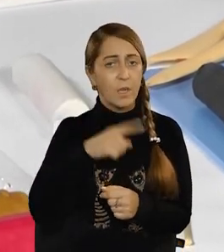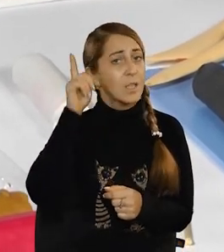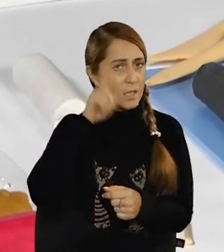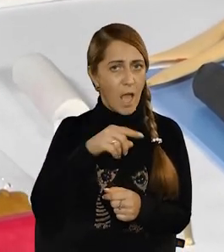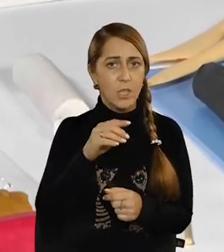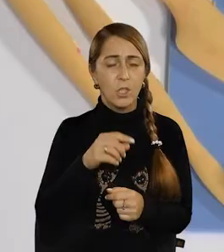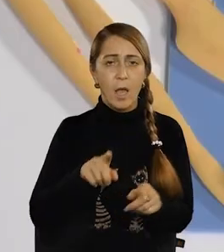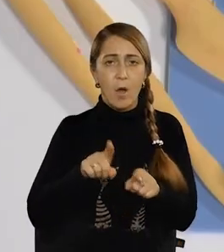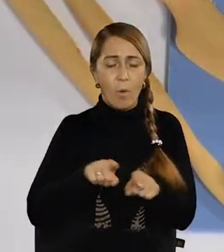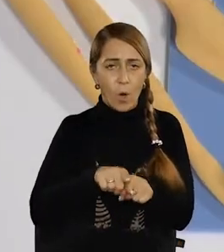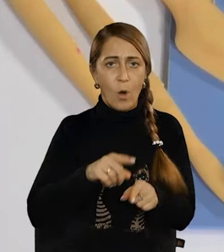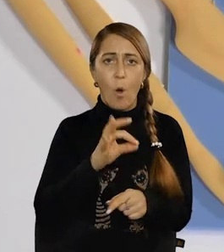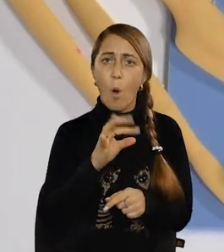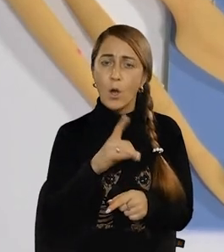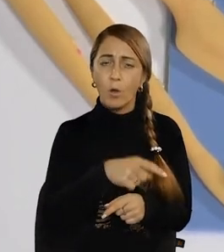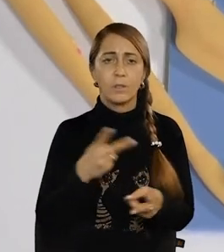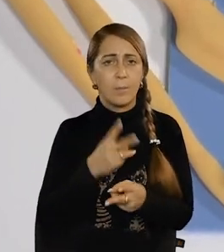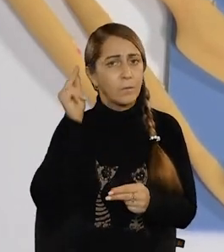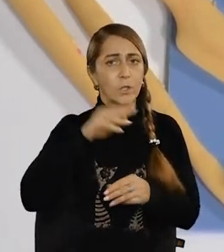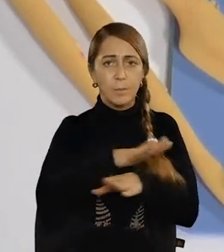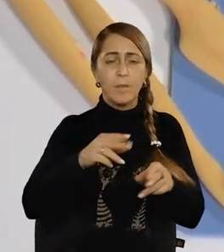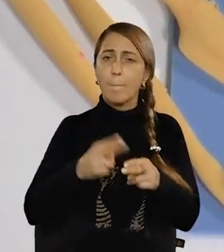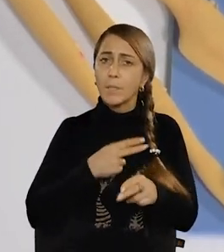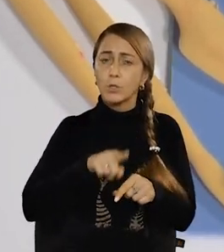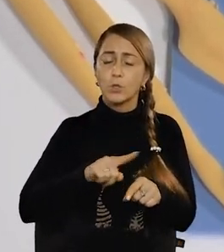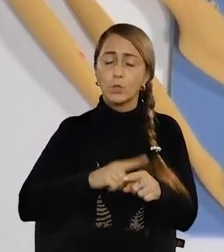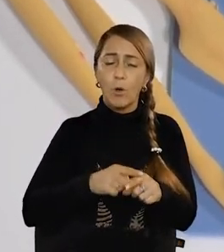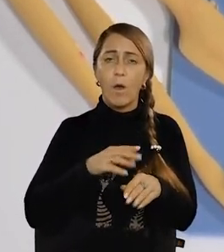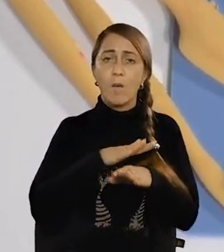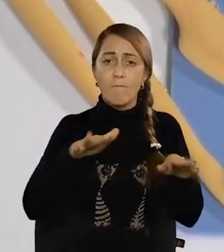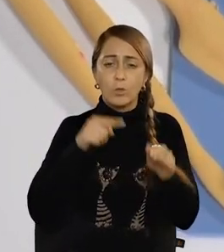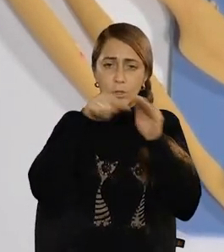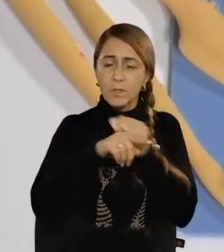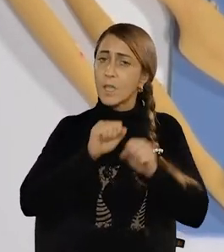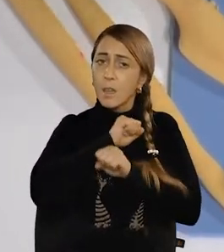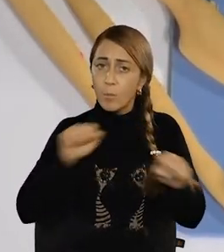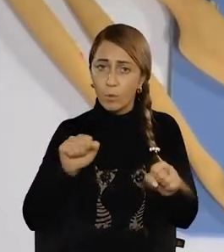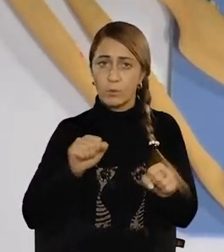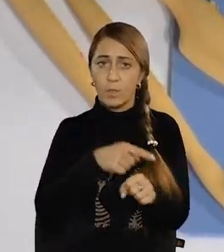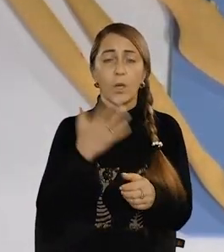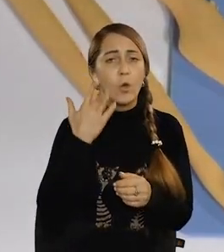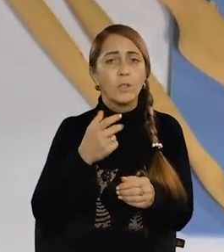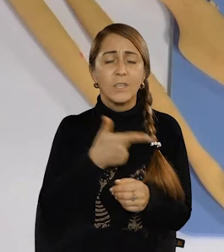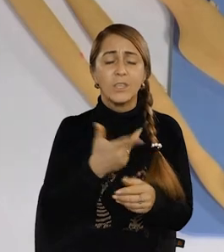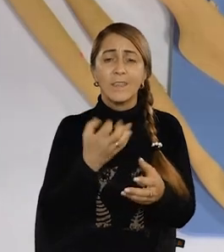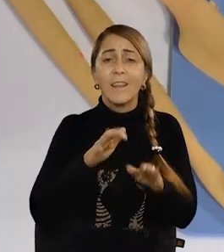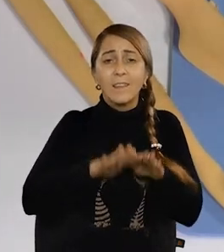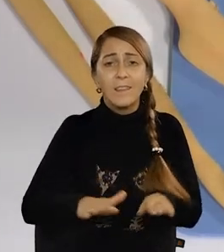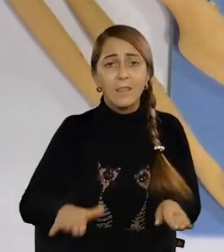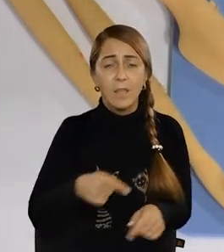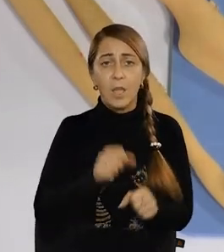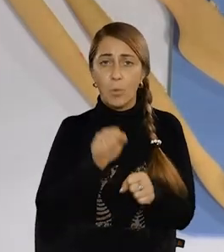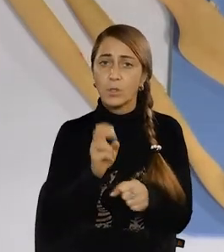Орео, треба вчитися плавати, оскільки без цього у воду краще взагалі не заходити. І навіть тоді, коли ти ще дитина, то